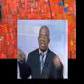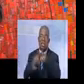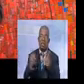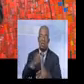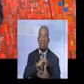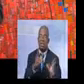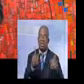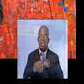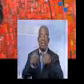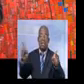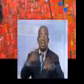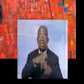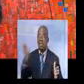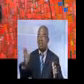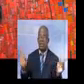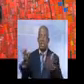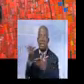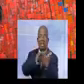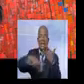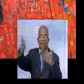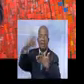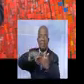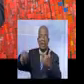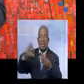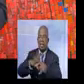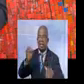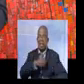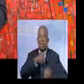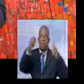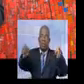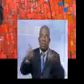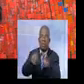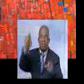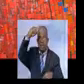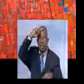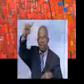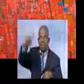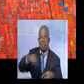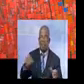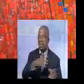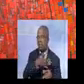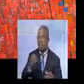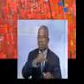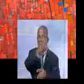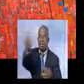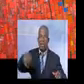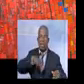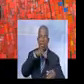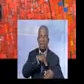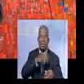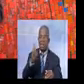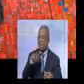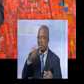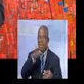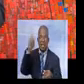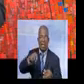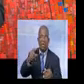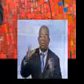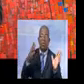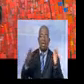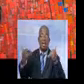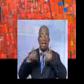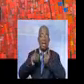différentes composantes des armées, de la gendarmerie, telles qu'elles se présentent, et leurs missions, qui devront désormais comprendre